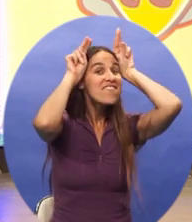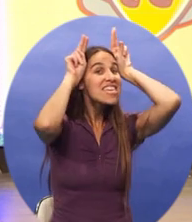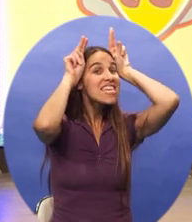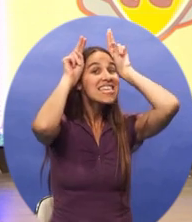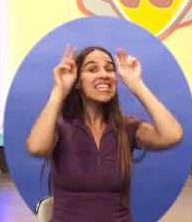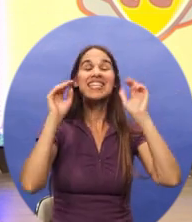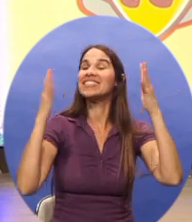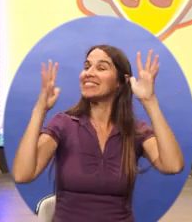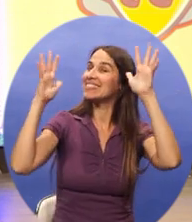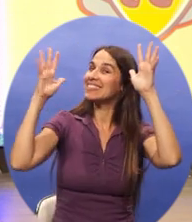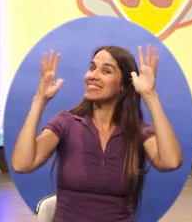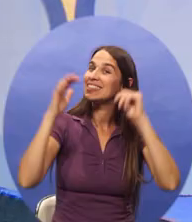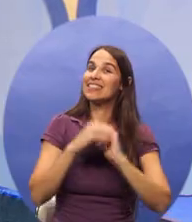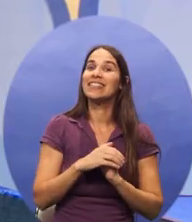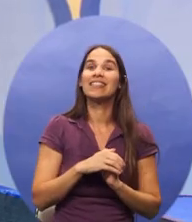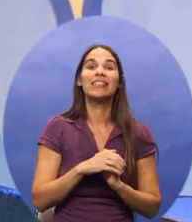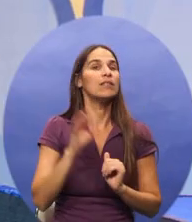אפי!